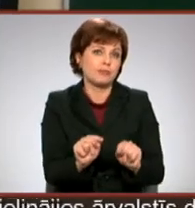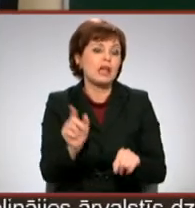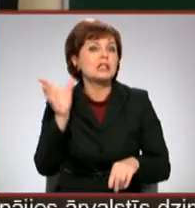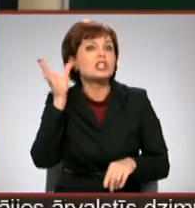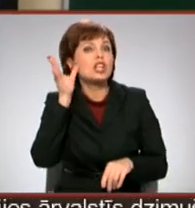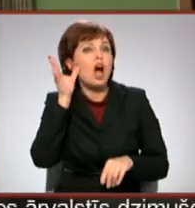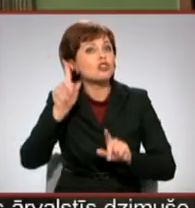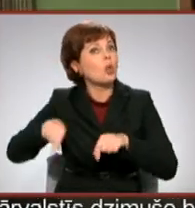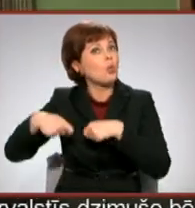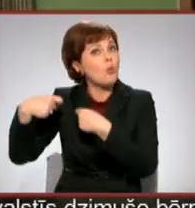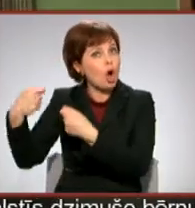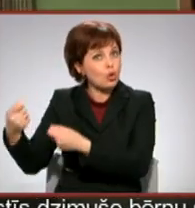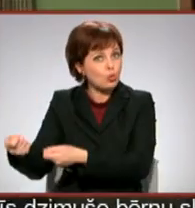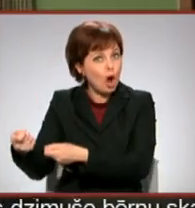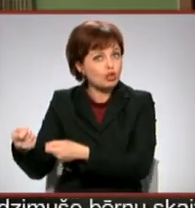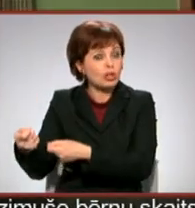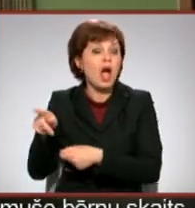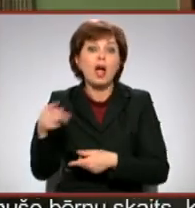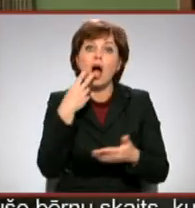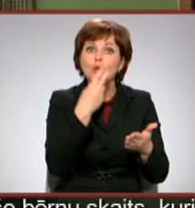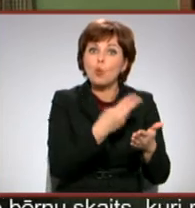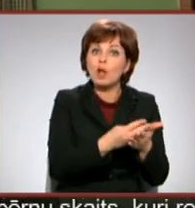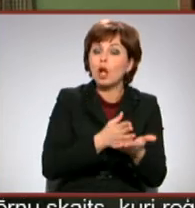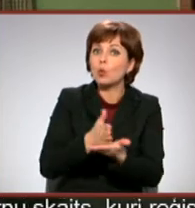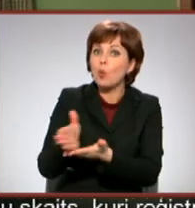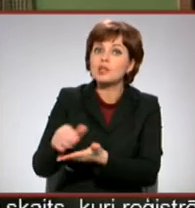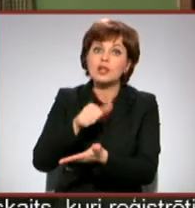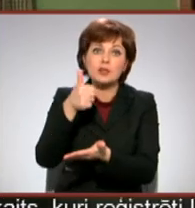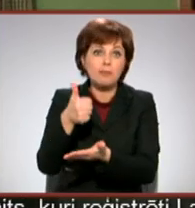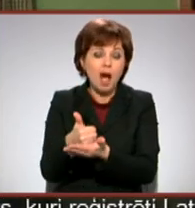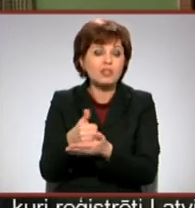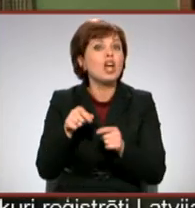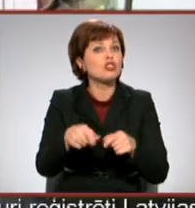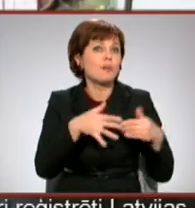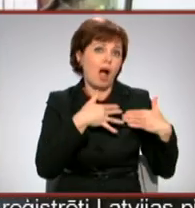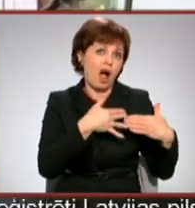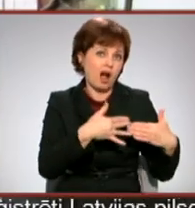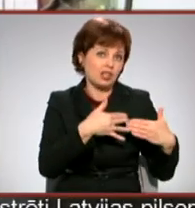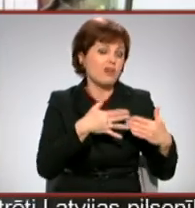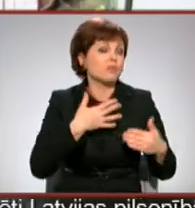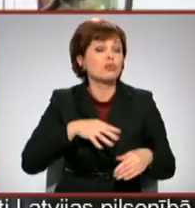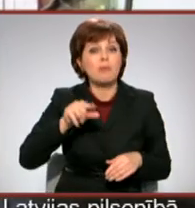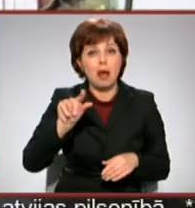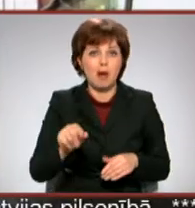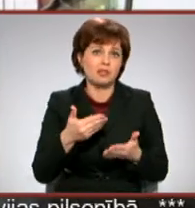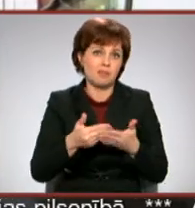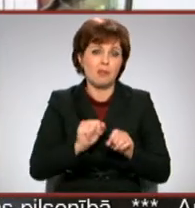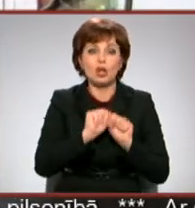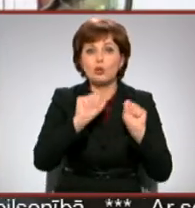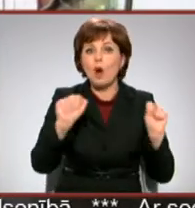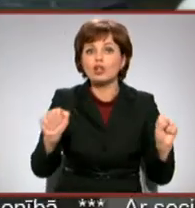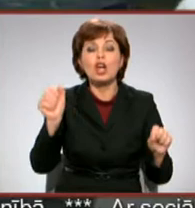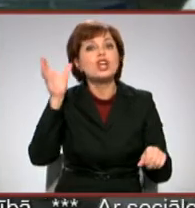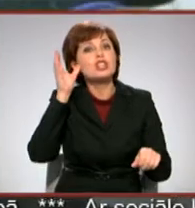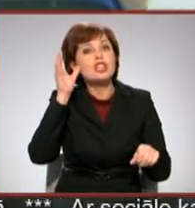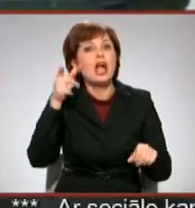zināšanu nodošanu. Kā norāda nozars pārstāvi, diemžēl tikai ar šādām aktivitātēm vien būšot par maz, lai nodrošinātu zinātnieku